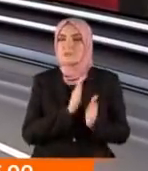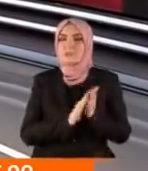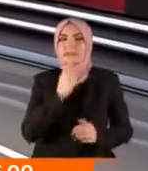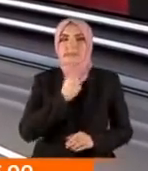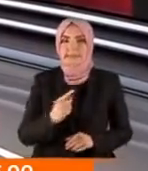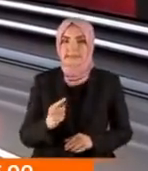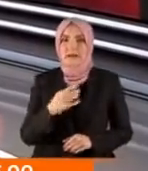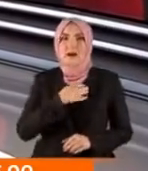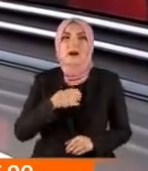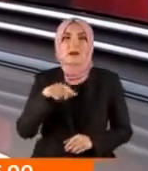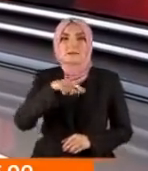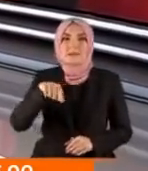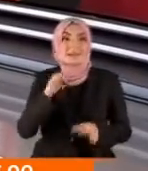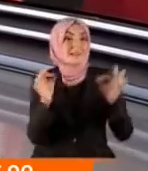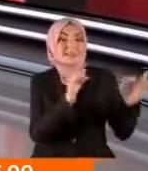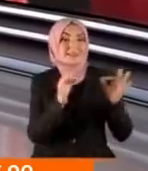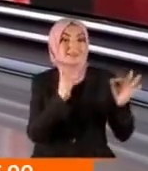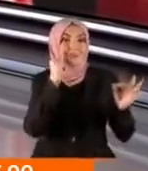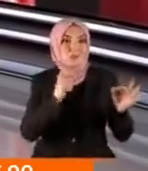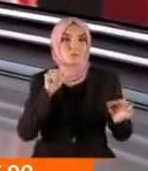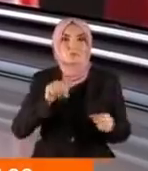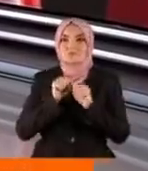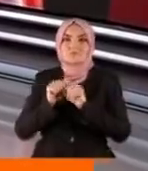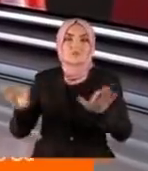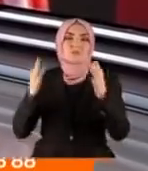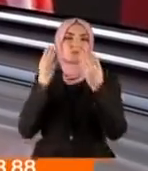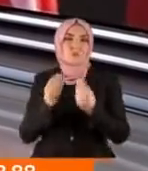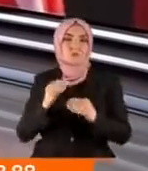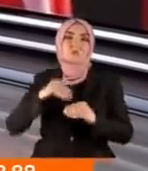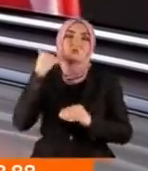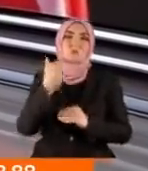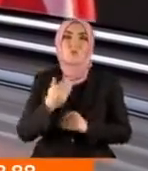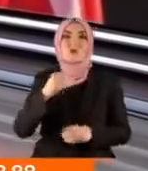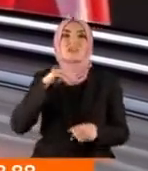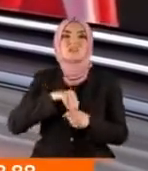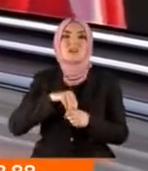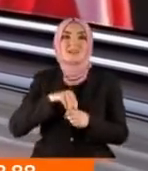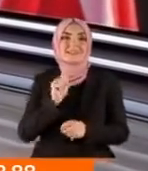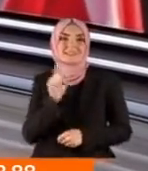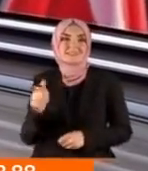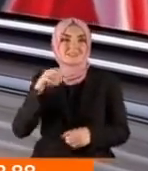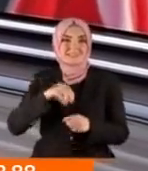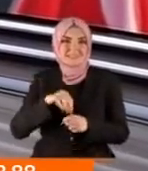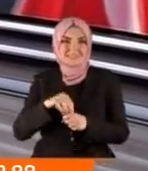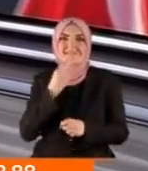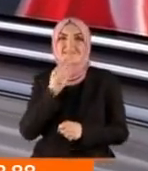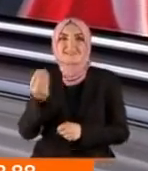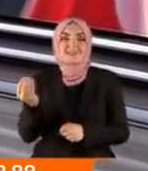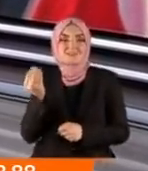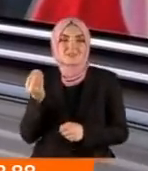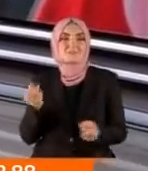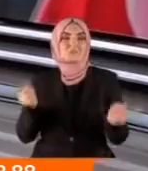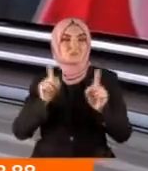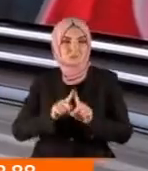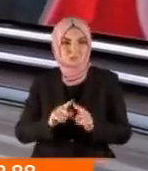servis edildi medyaya. Erdoğan sonrasında ise Diyarbakır İçkale'de gençlerle buluştu. Gençler halay çekti. Cumhurbaşkanı Erdoğan ise büyük usta